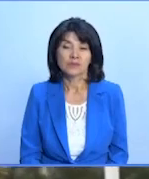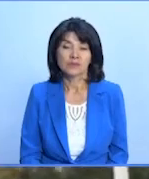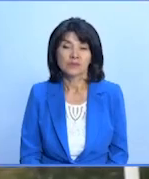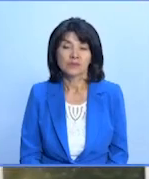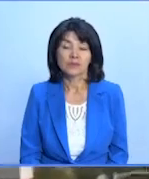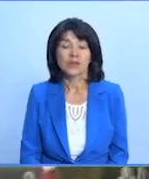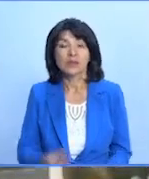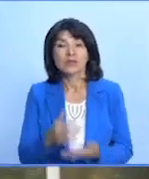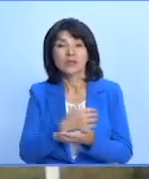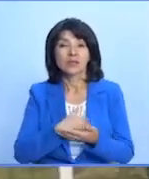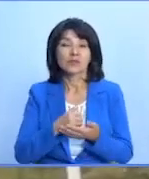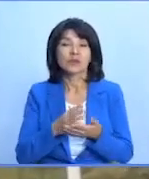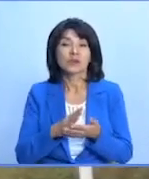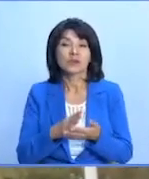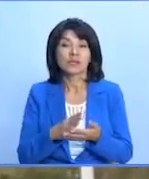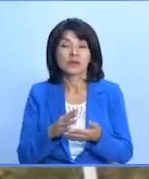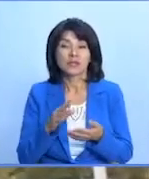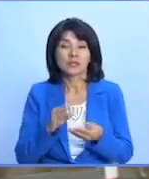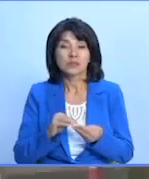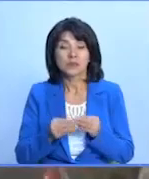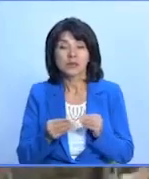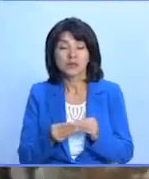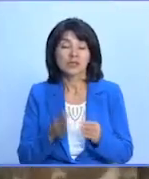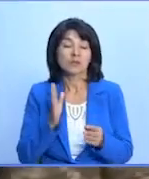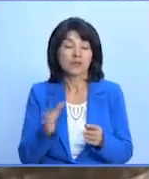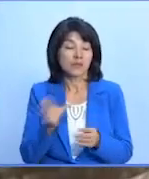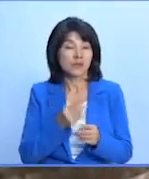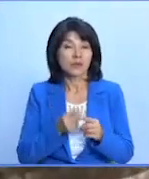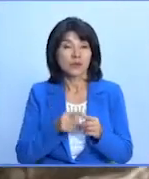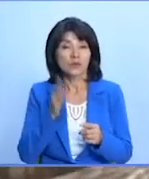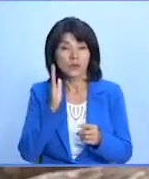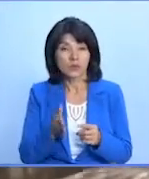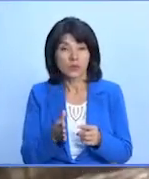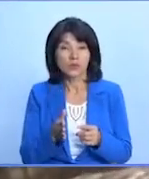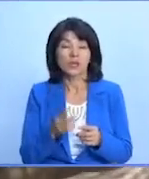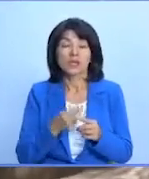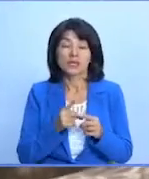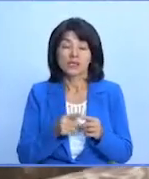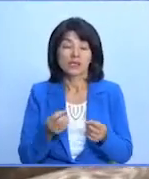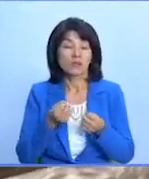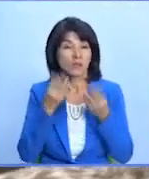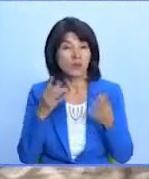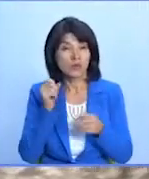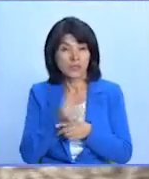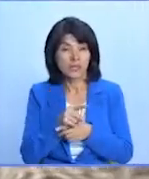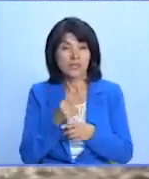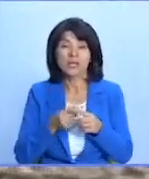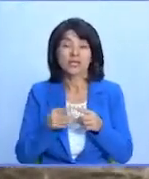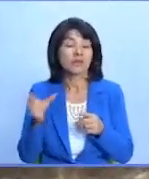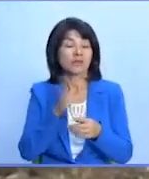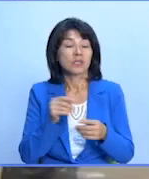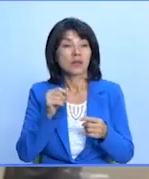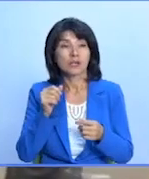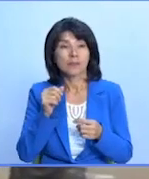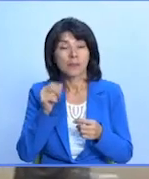собирать и разбирать автоматы и применять их по прямому назначению теперь для них элементарная задача соответствии с программой обучения солдаты